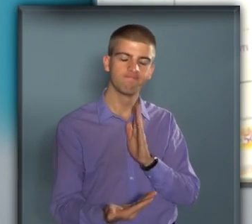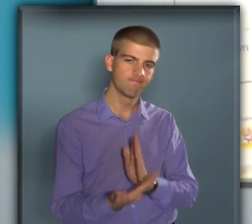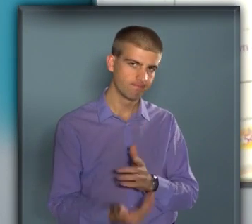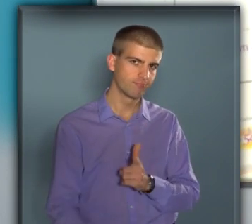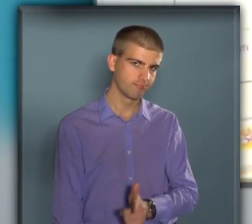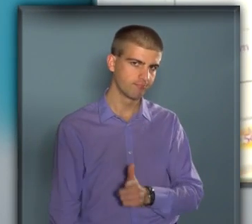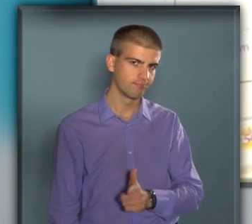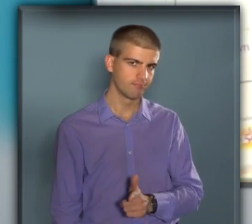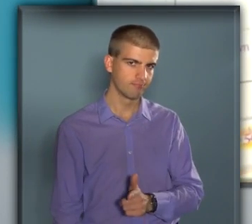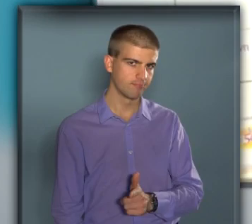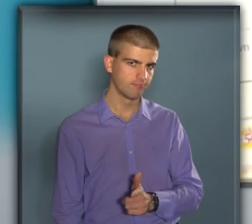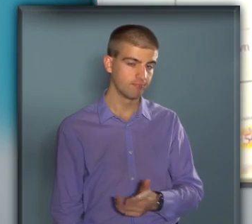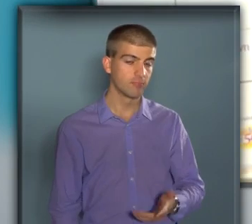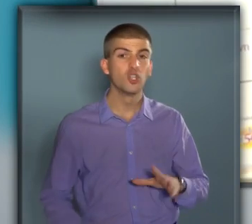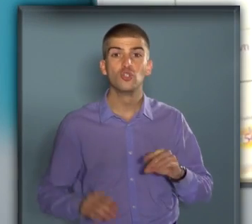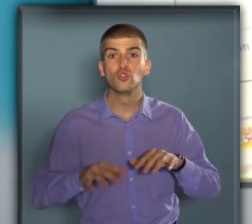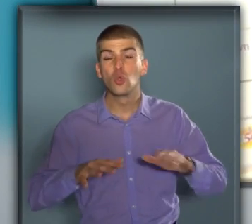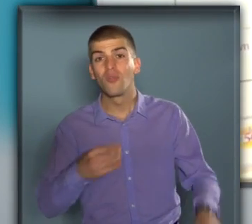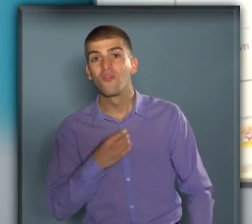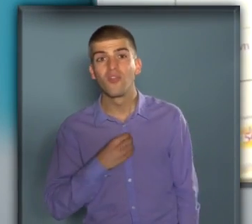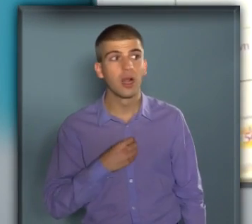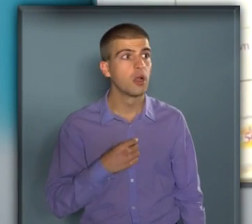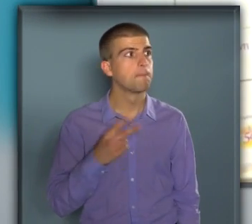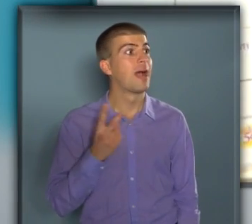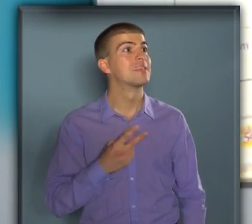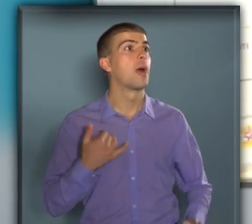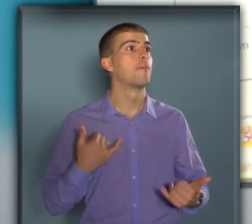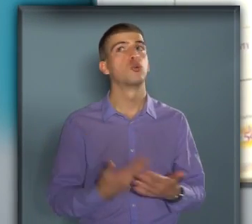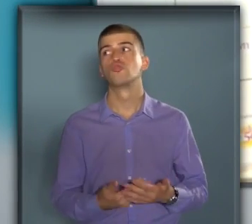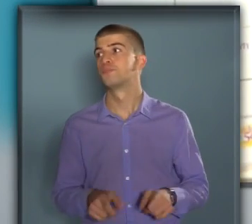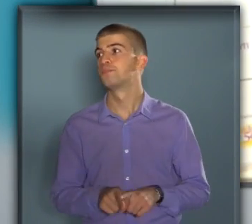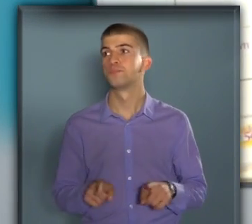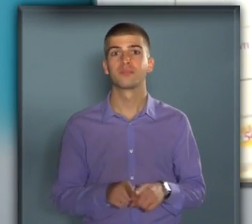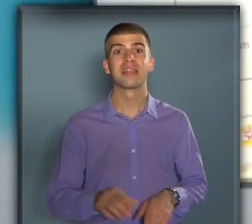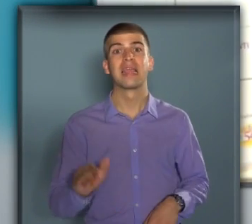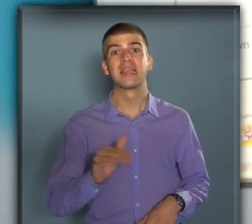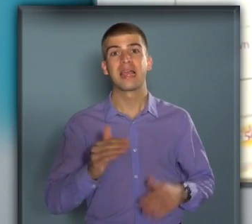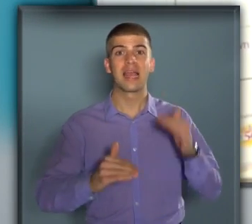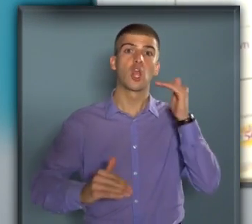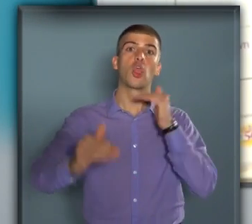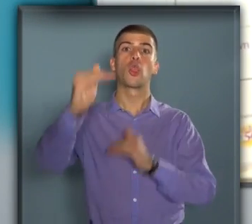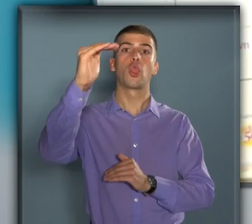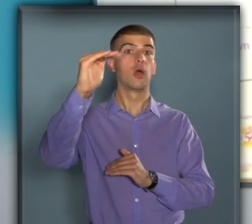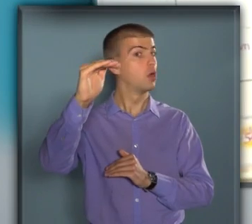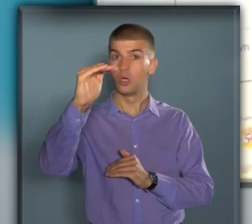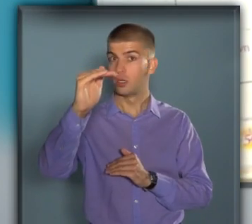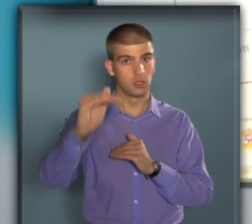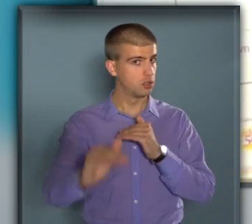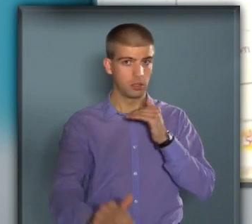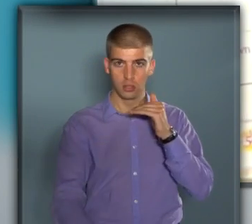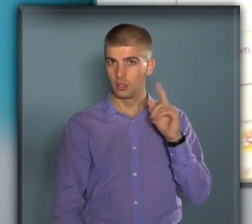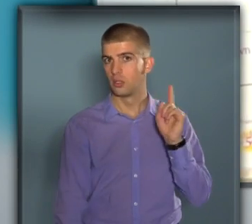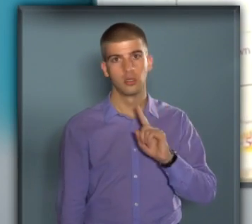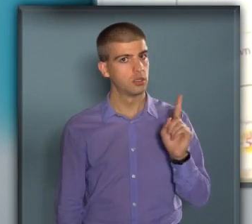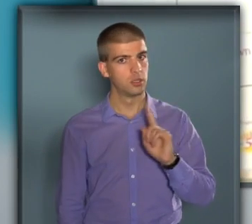következik be az, amitől nagyon sokan tartanak, hogy persze, hát itt ez most valami olyan, hogy majd itt a gyerek fog a fejünkön ugrálni. Hát nem olyan,